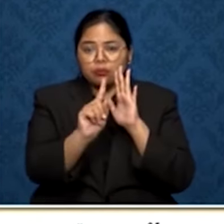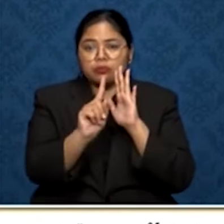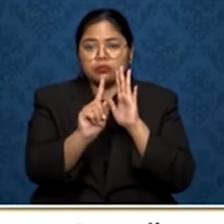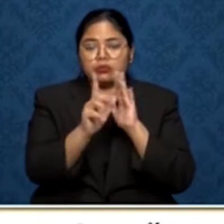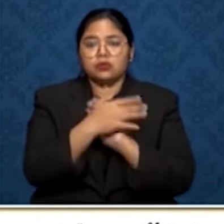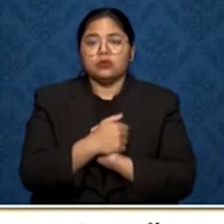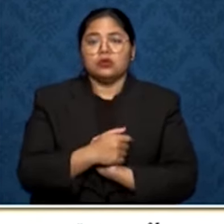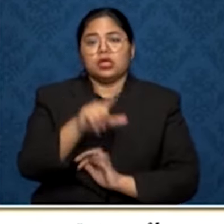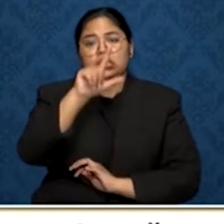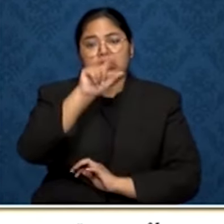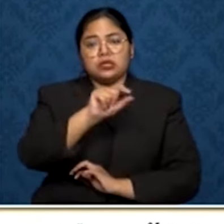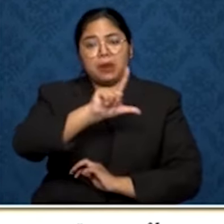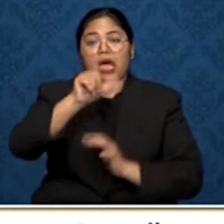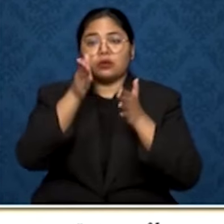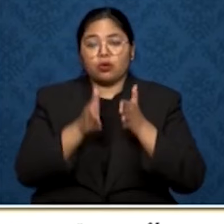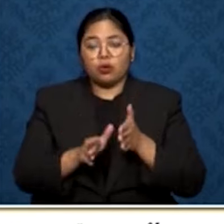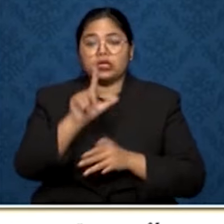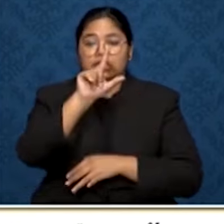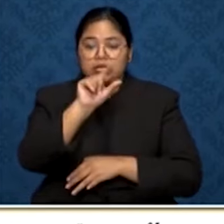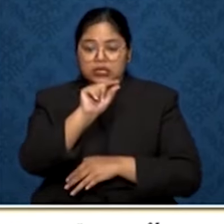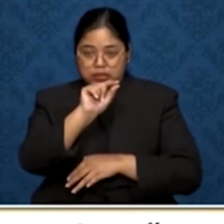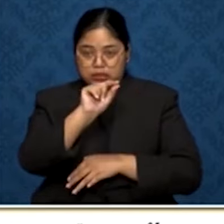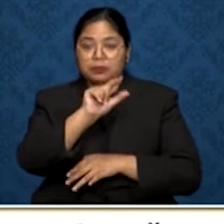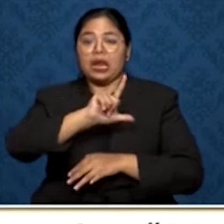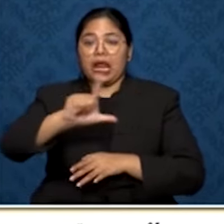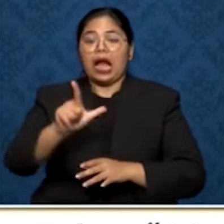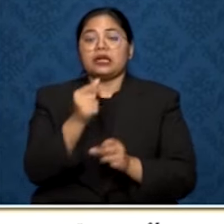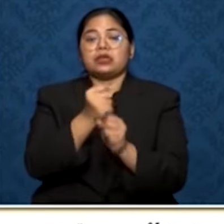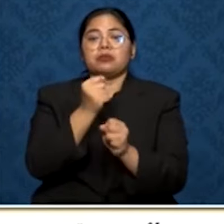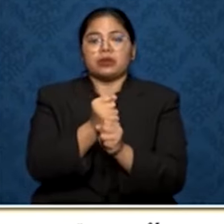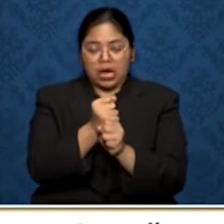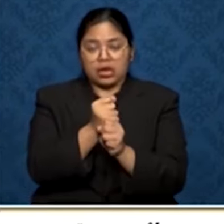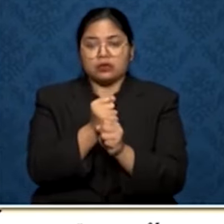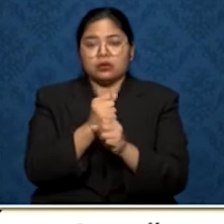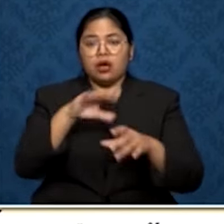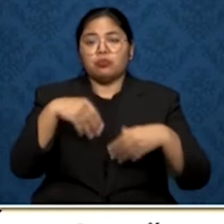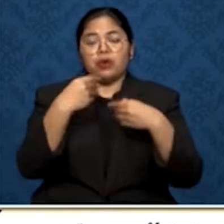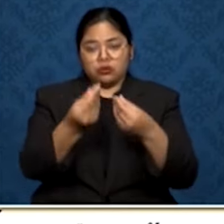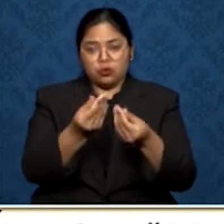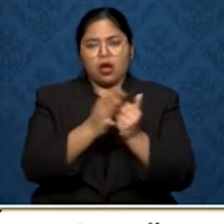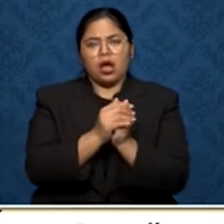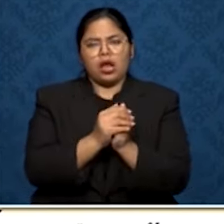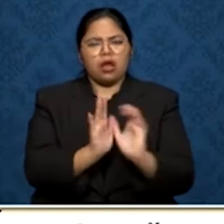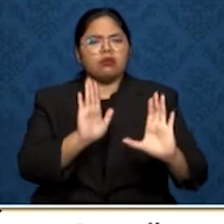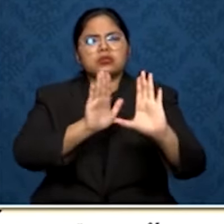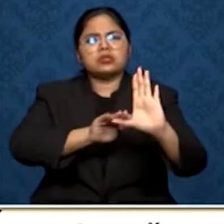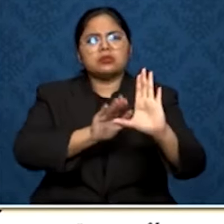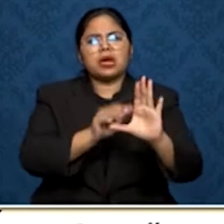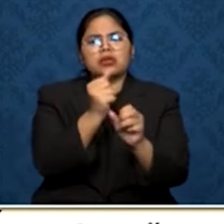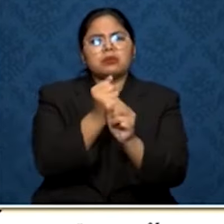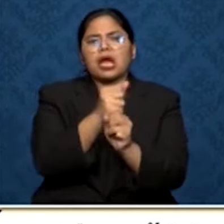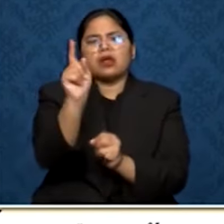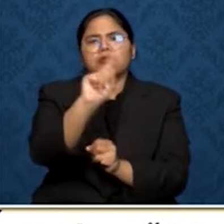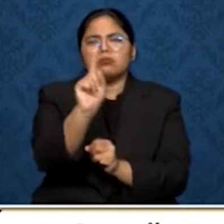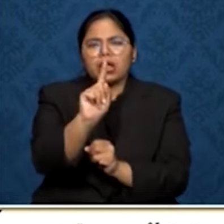ง20 ล้านงาน เพื่อ Sópowerแล้วเมื่อไร่ครัทันมาทานเราจะได้โรงทเบียรหรอเราตองรอไตมาสี่